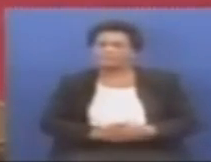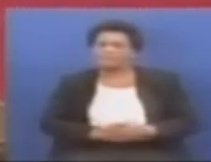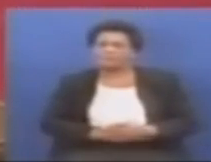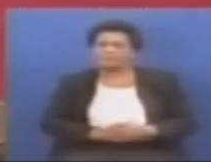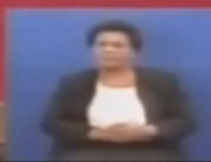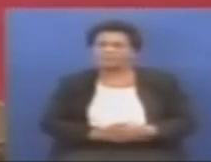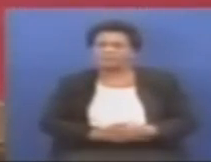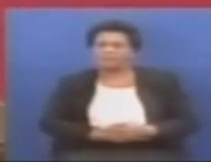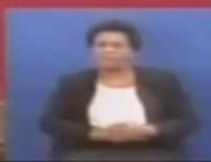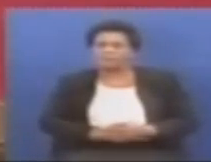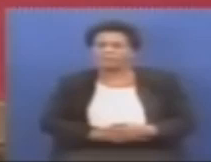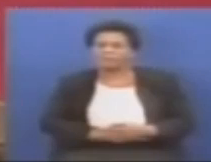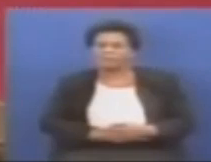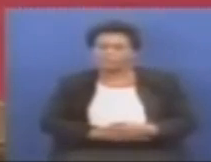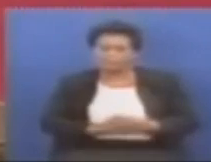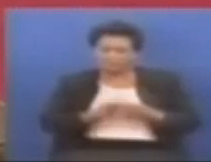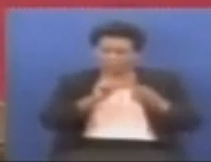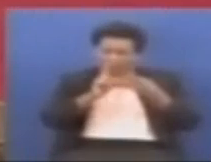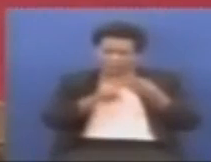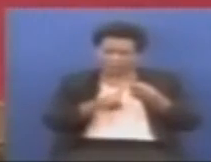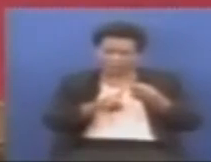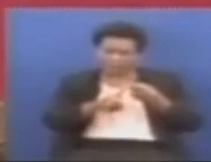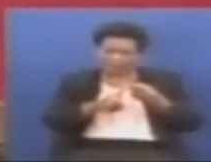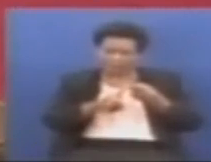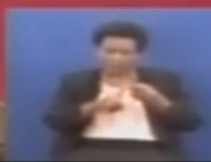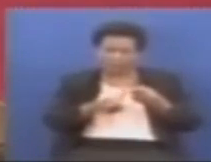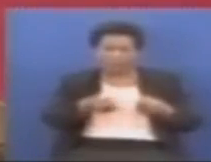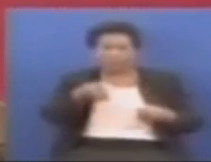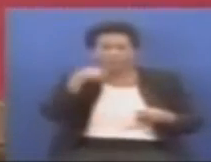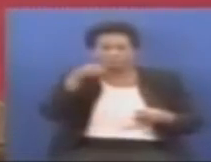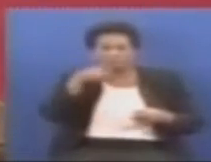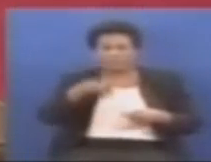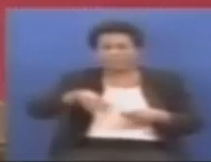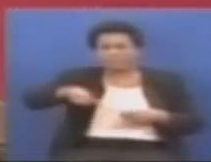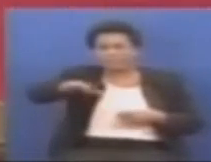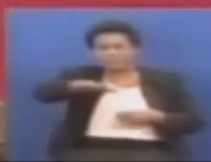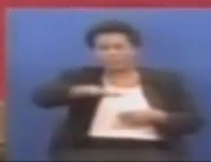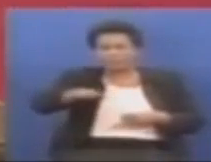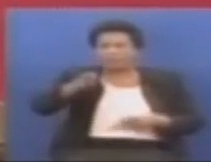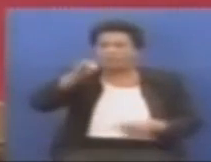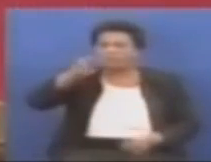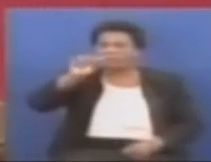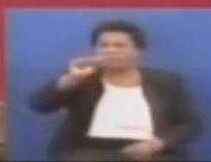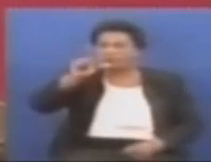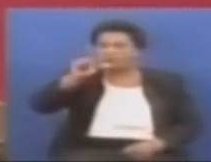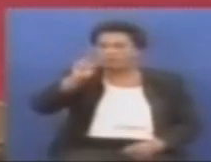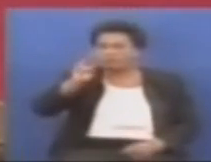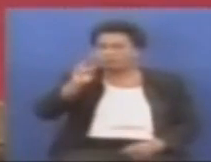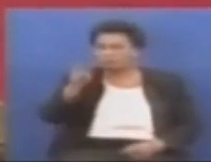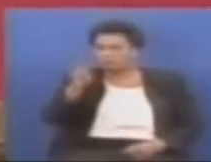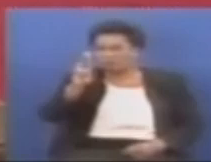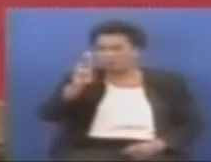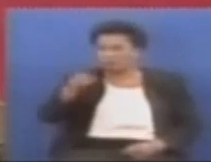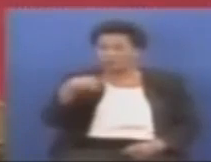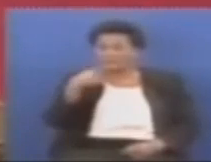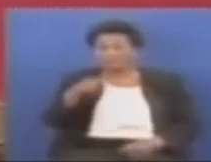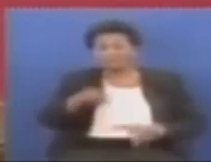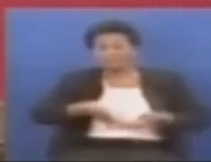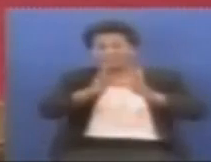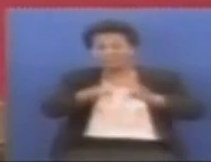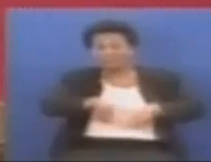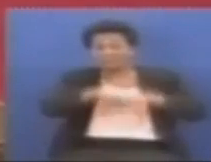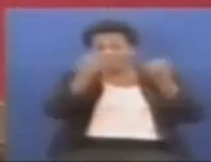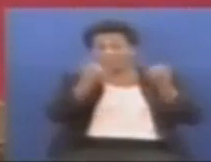Spika, katika swali lake la kwanza anaongelea eneo la Marugu ambalo barabara imeharibika kutokana na mvua nyingi